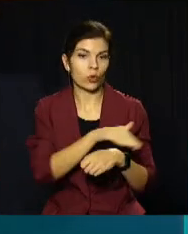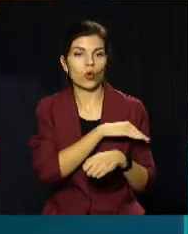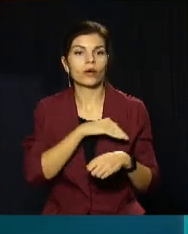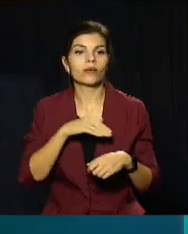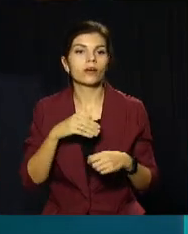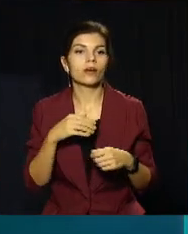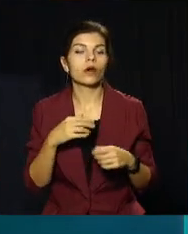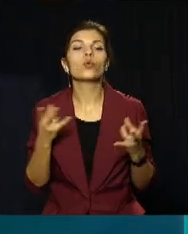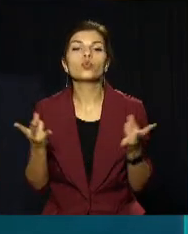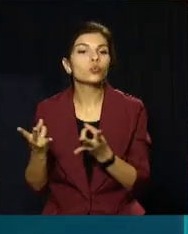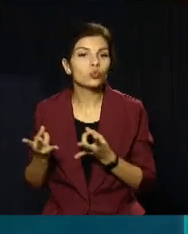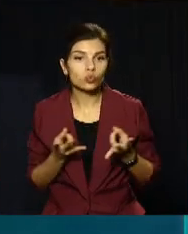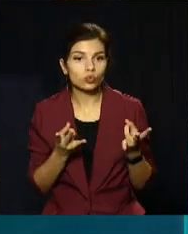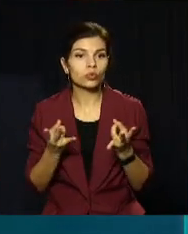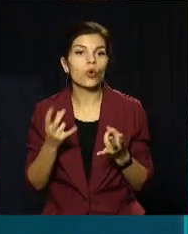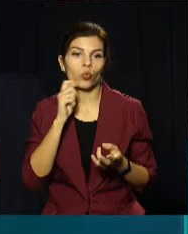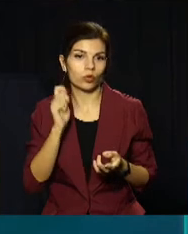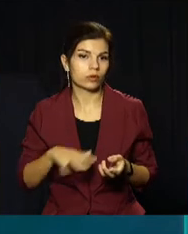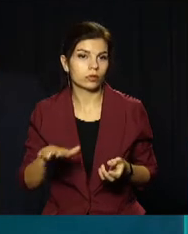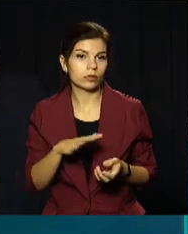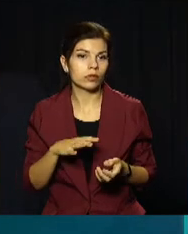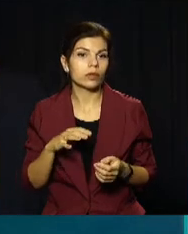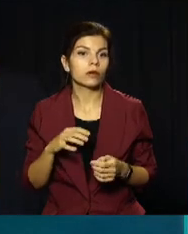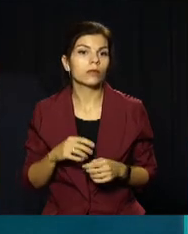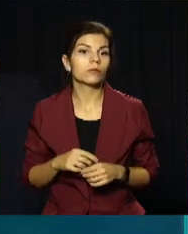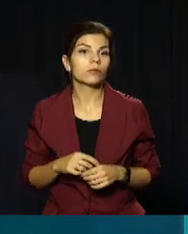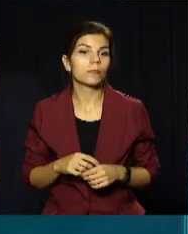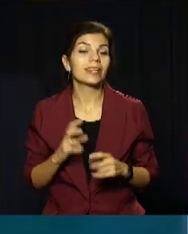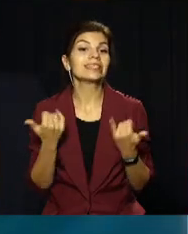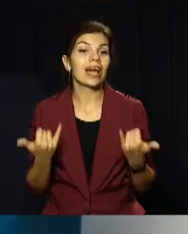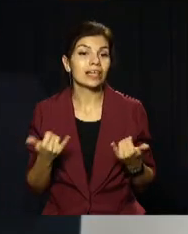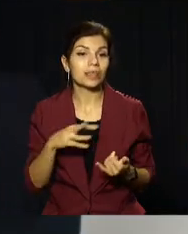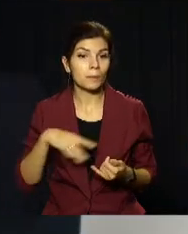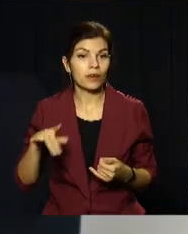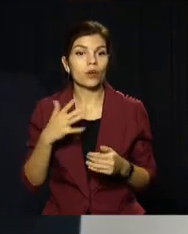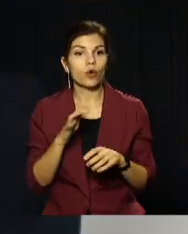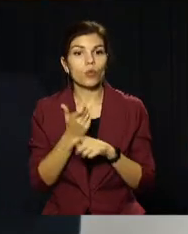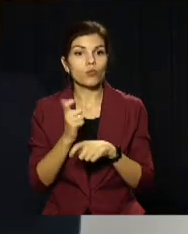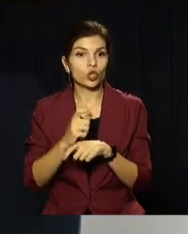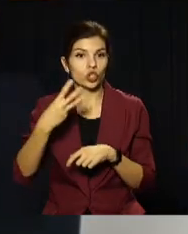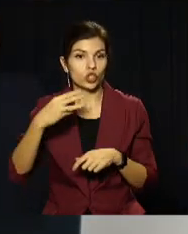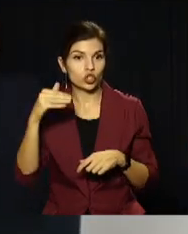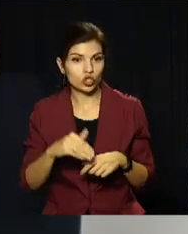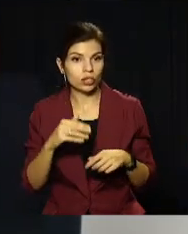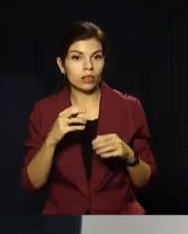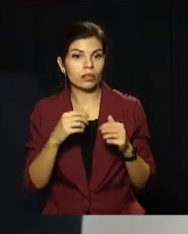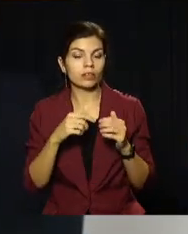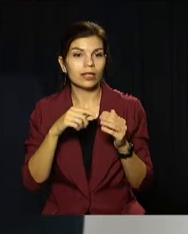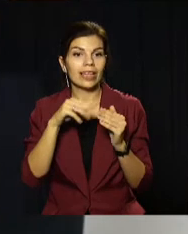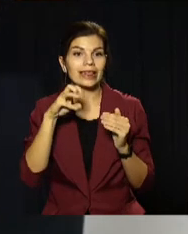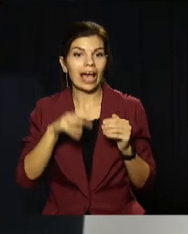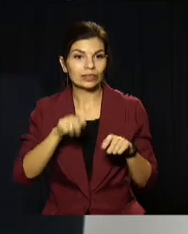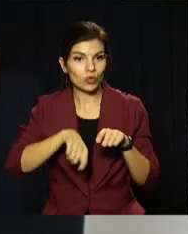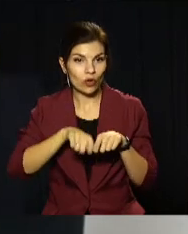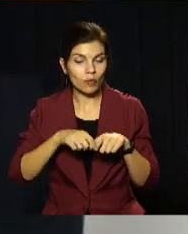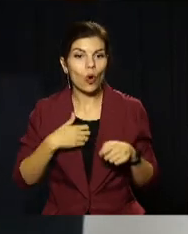відповідно потребу країни. І зараз ми вийшли більше 30 тисяч на тестування. Ми хочемо